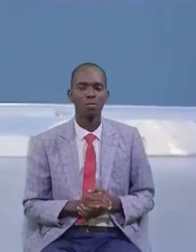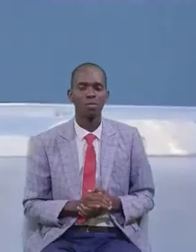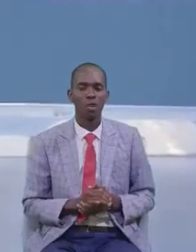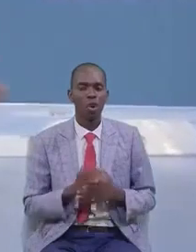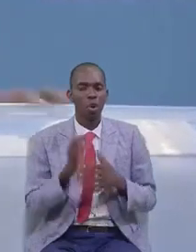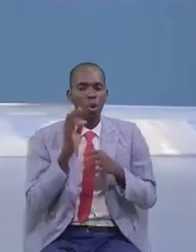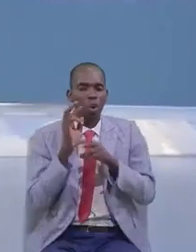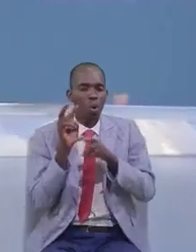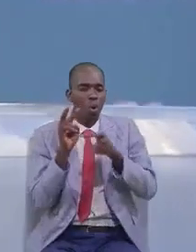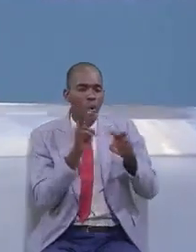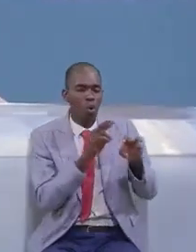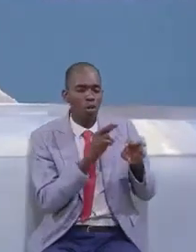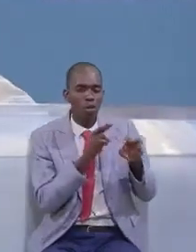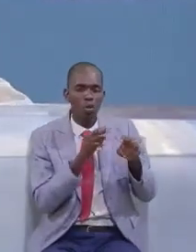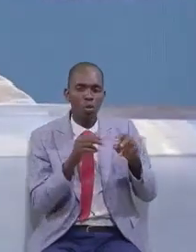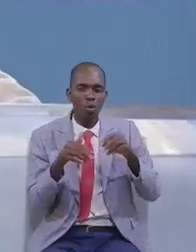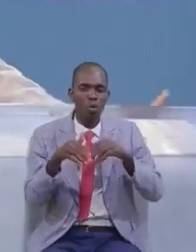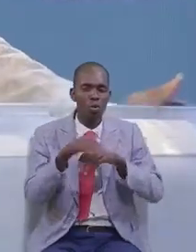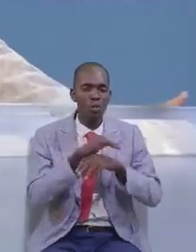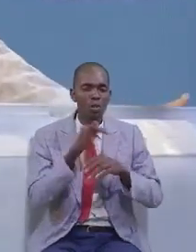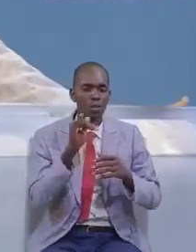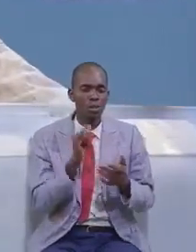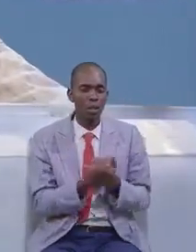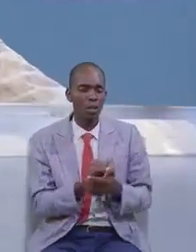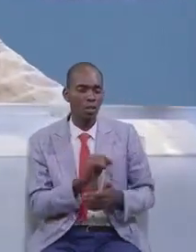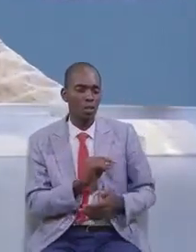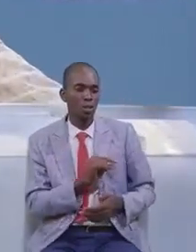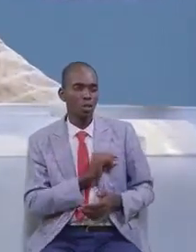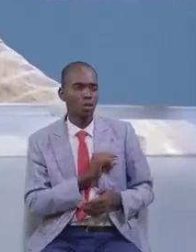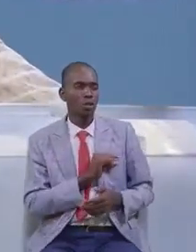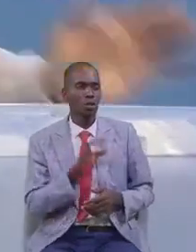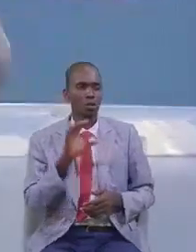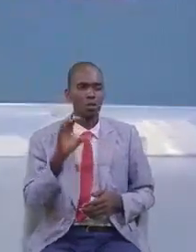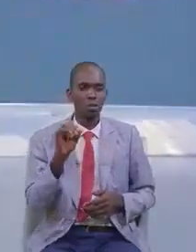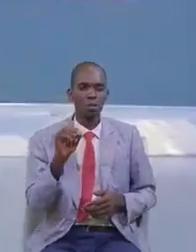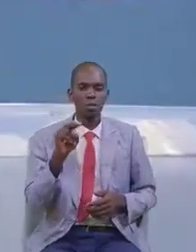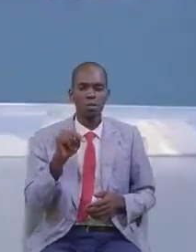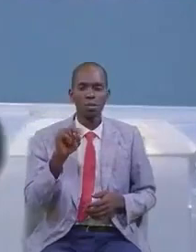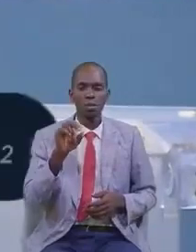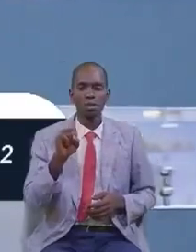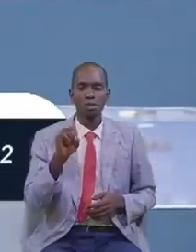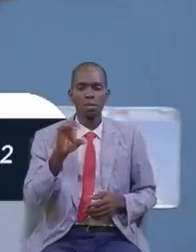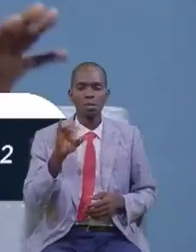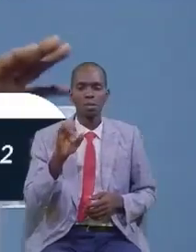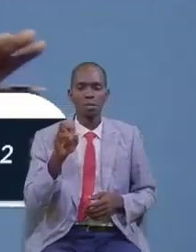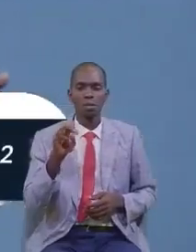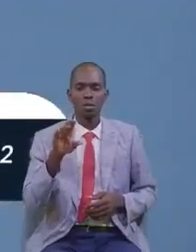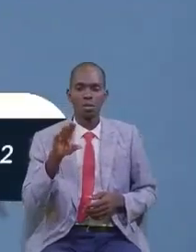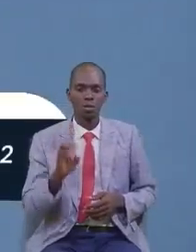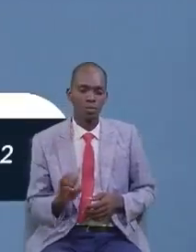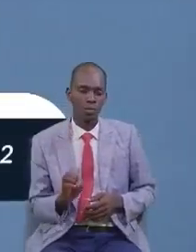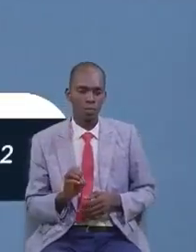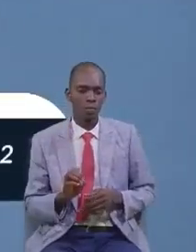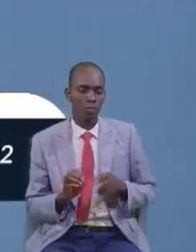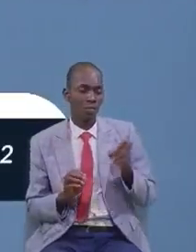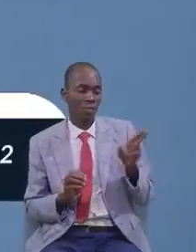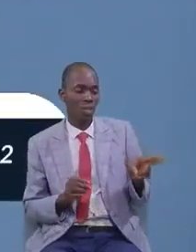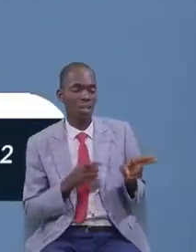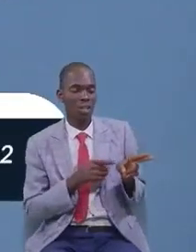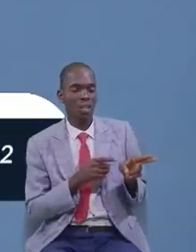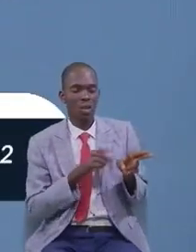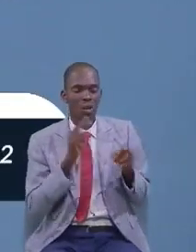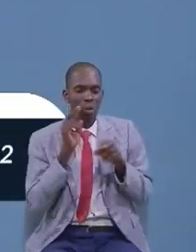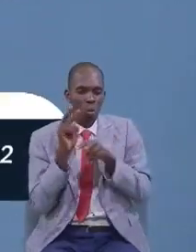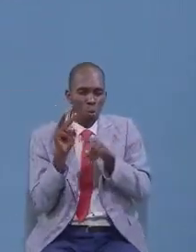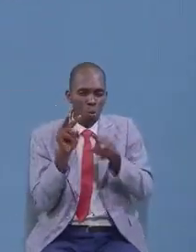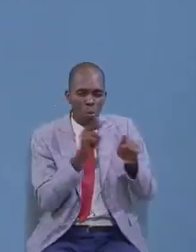వాచ్ ఓవర్ దట్ conscience. కనుక అట్టి మనస్సాక్షిని గమనించుకొనండి. Watch over your heart.